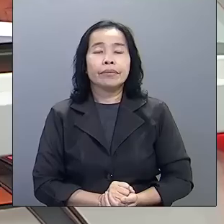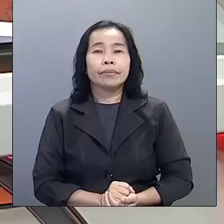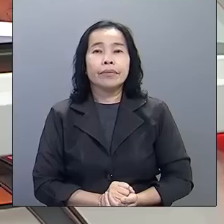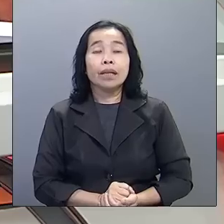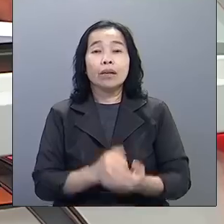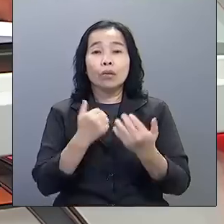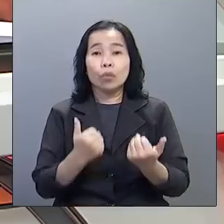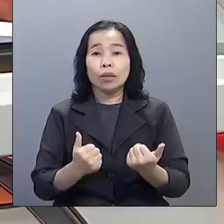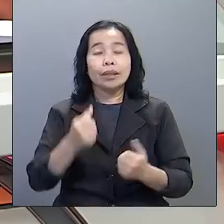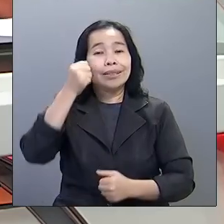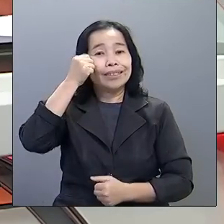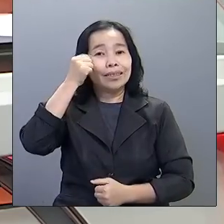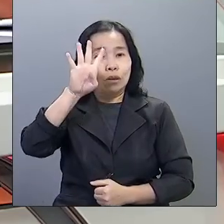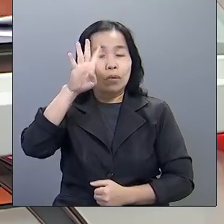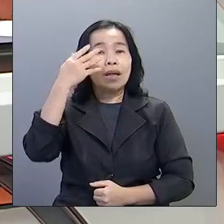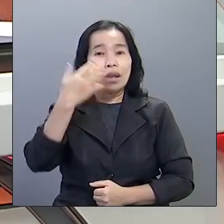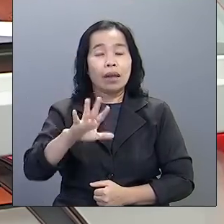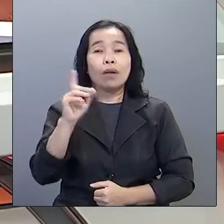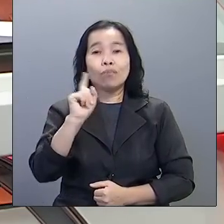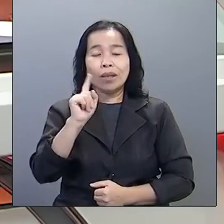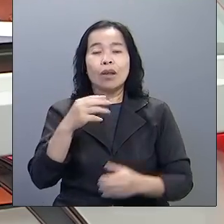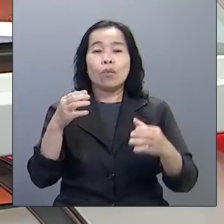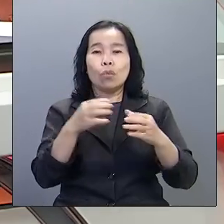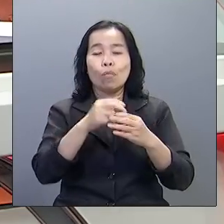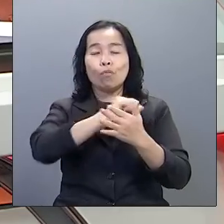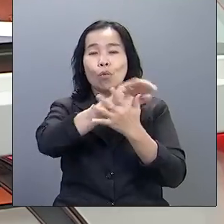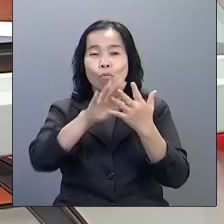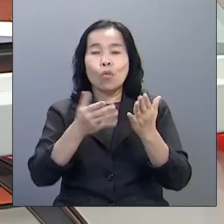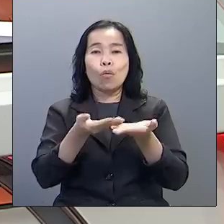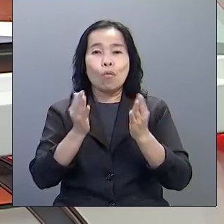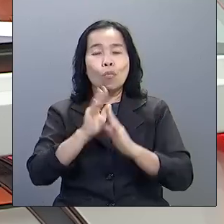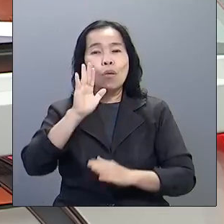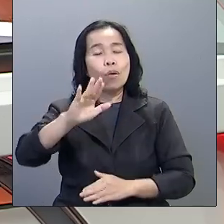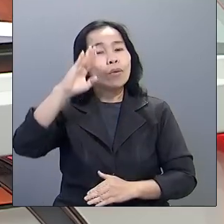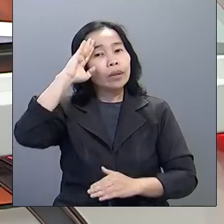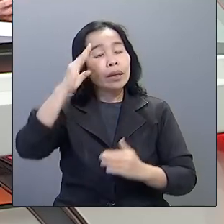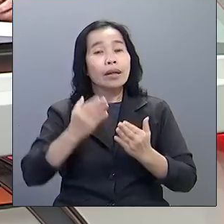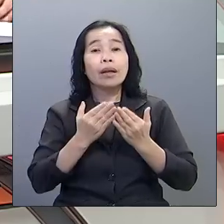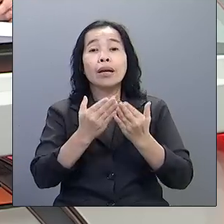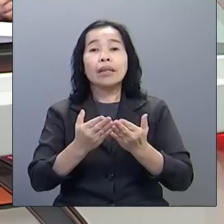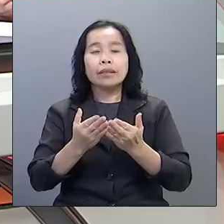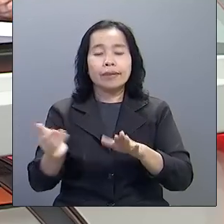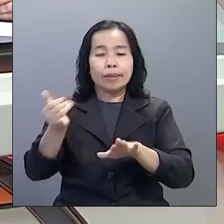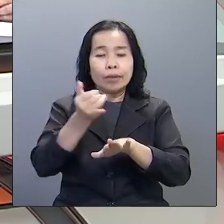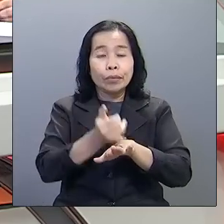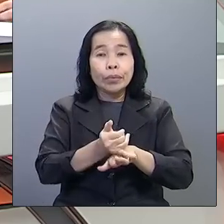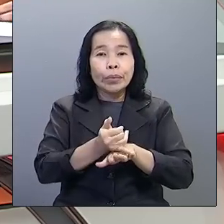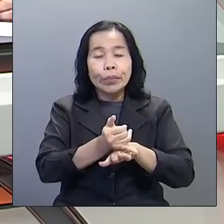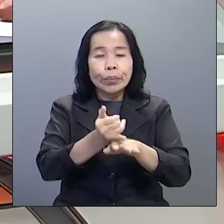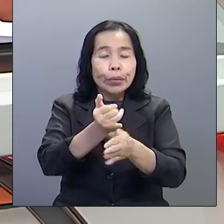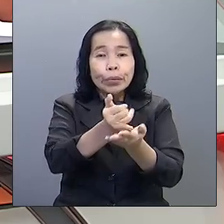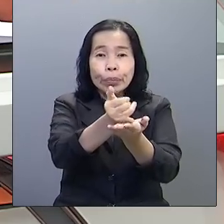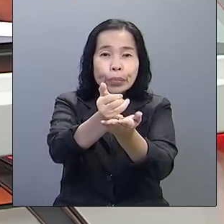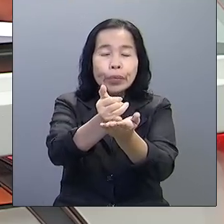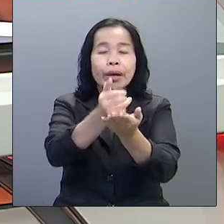คุณผู้ชมวันนี้เป็นวันที่4แล้วนะคะที่กลุ่มญาติครอบครัวของทหารเรือที่ปฏิบัติภารกิจบนเรือหลวงสุโขทัยไป